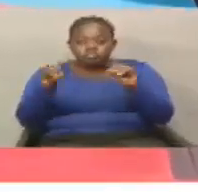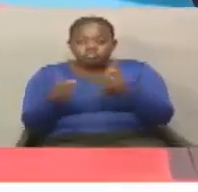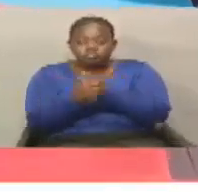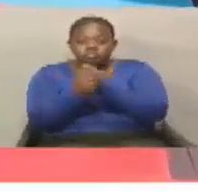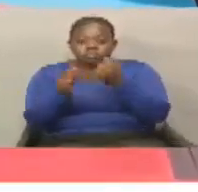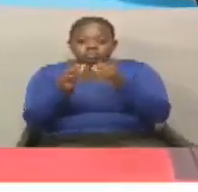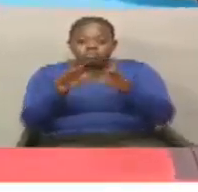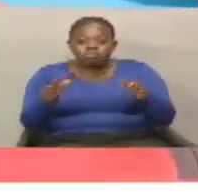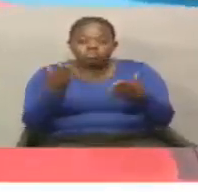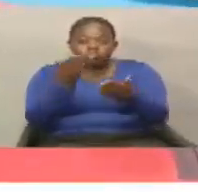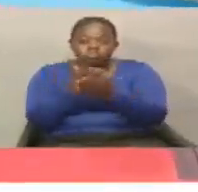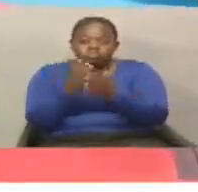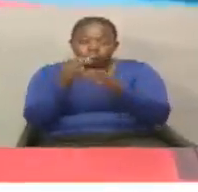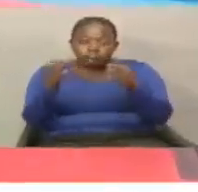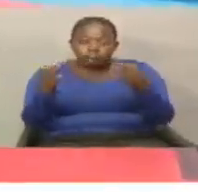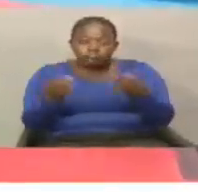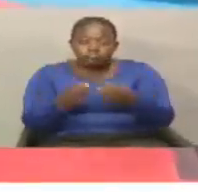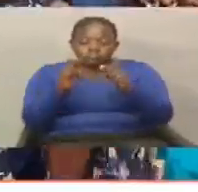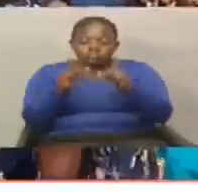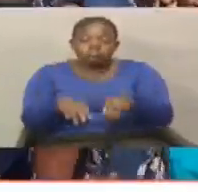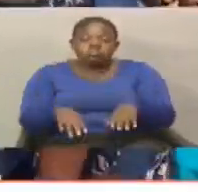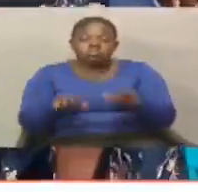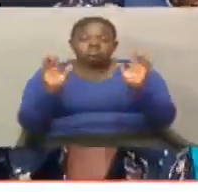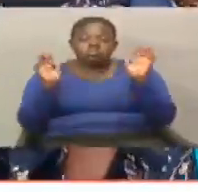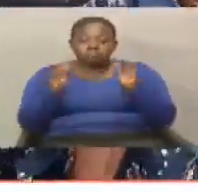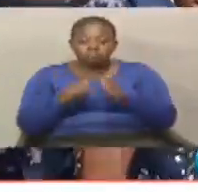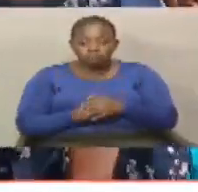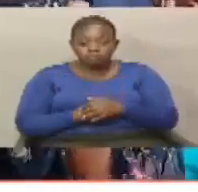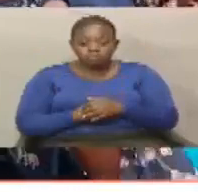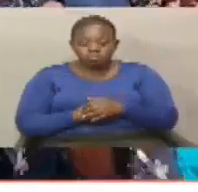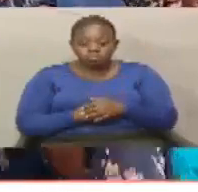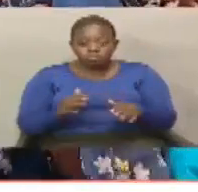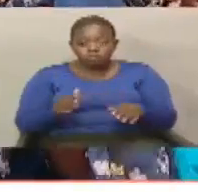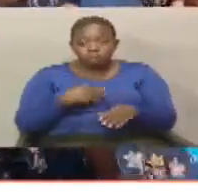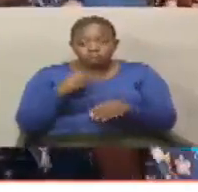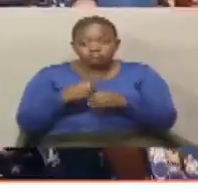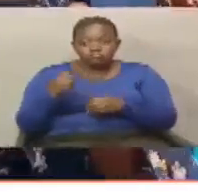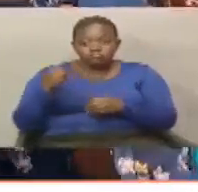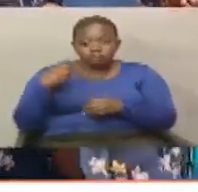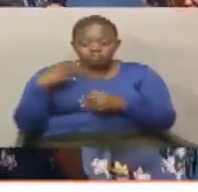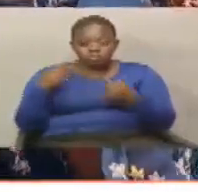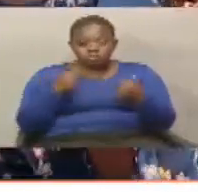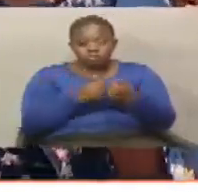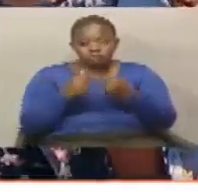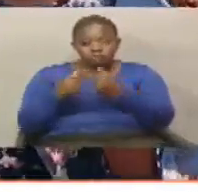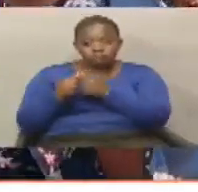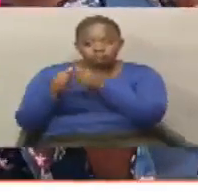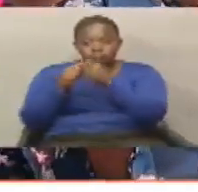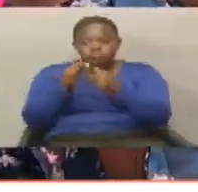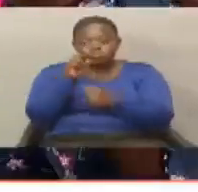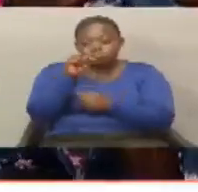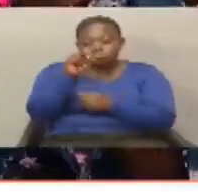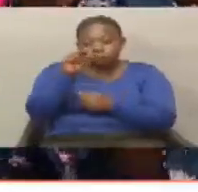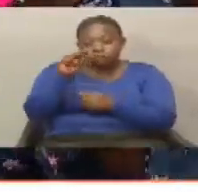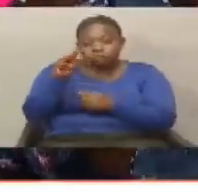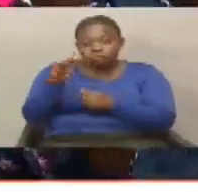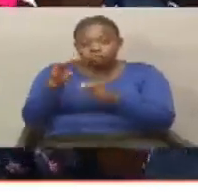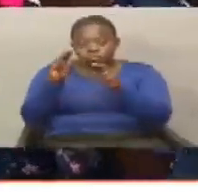ettaka n'asaba abafamire obutassa mukono. Muganda wange alwanye ne Naava, talina